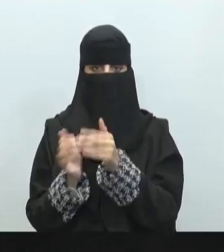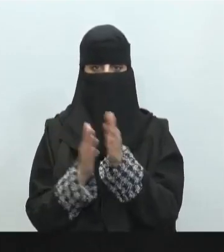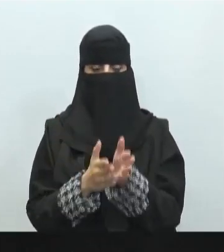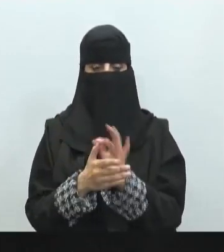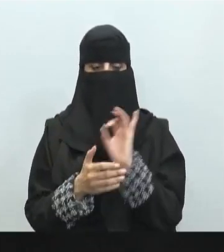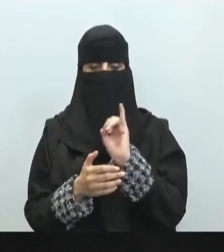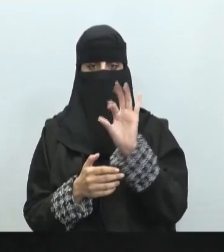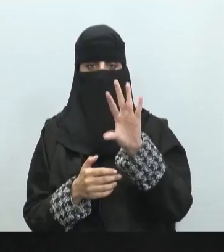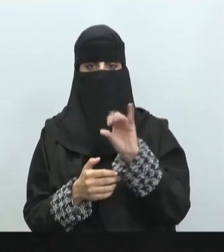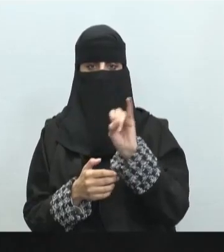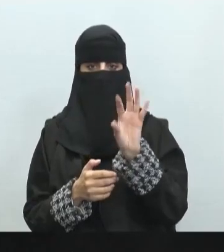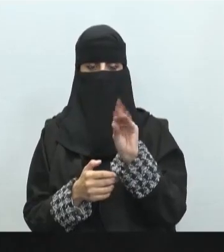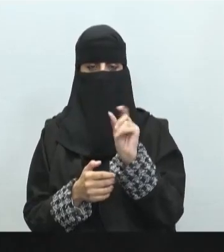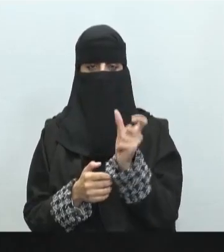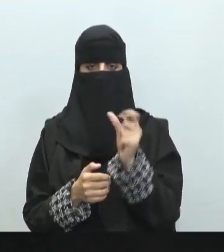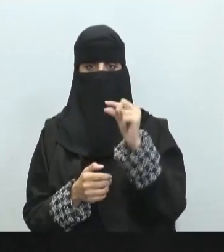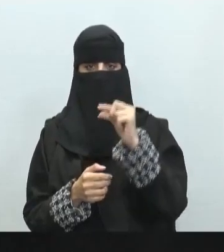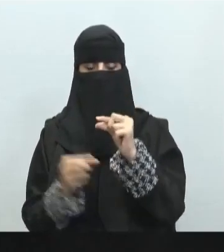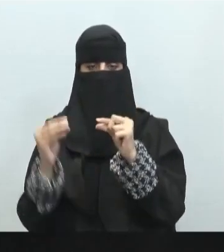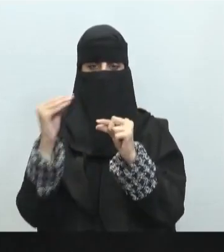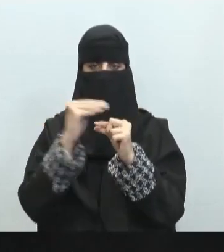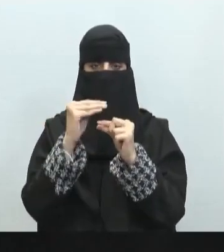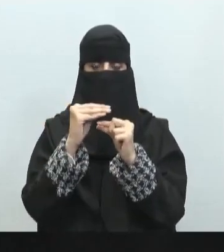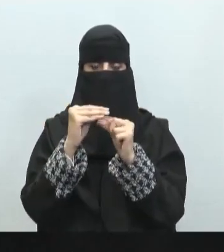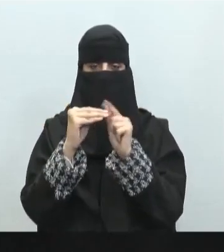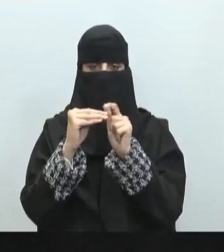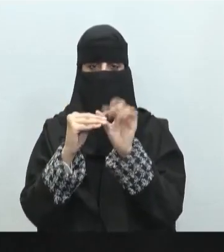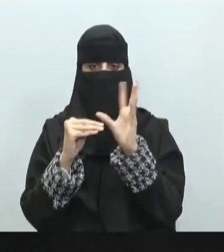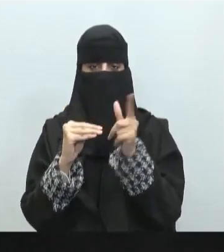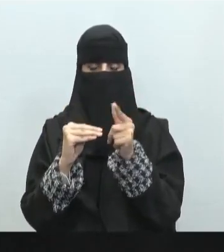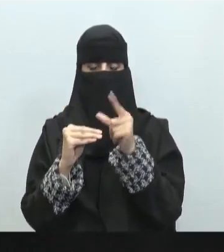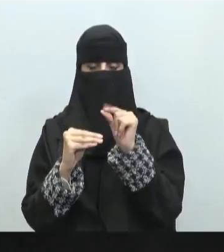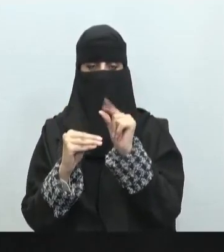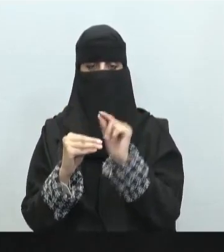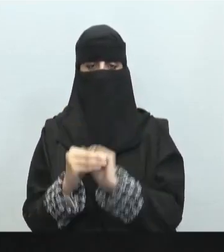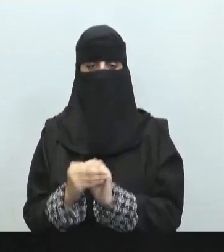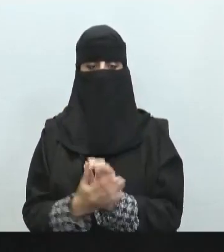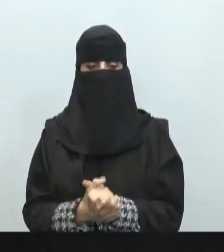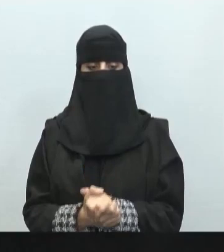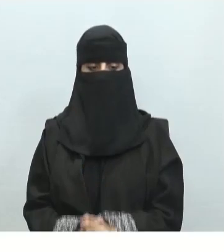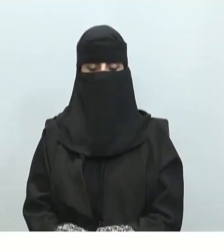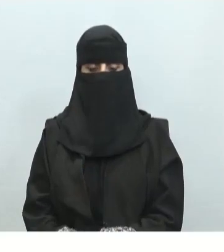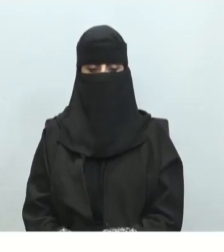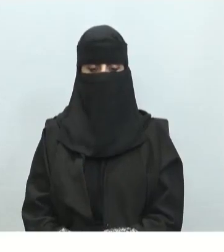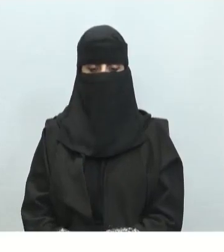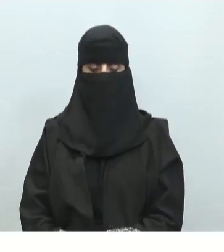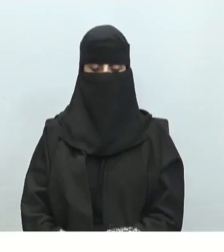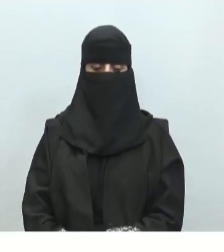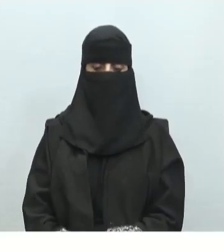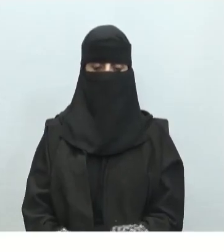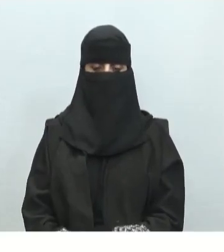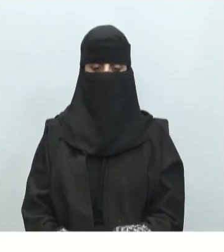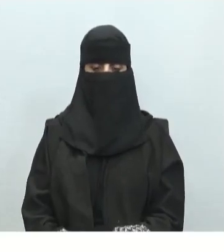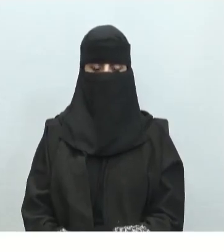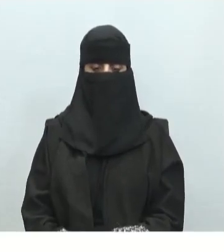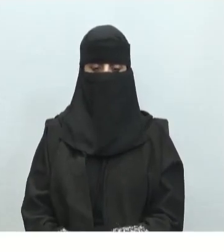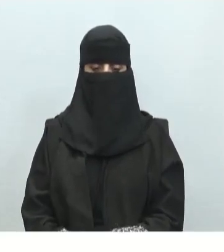مهند الحرف الاخير حرف الدال العلامه احسنتم الضمه وهي علامه